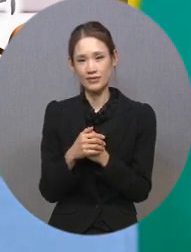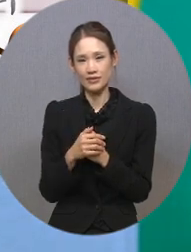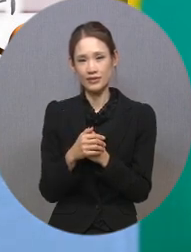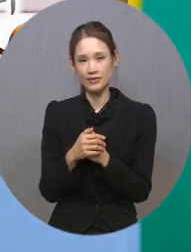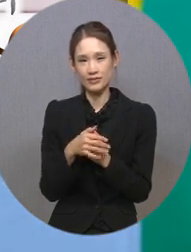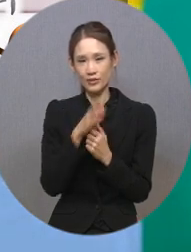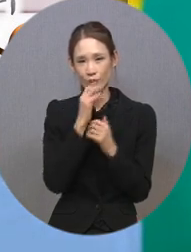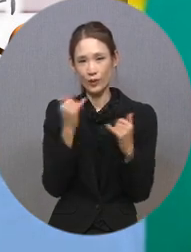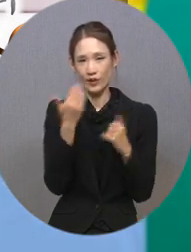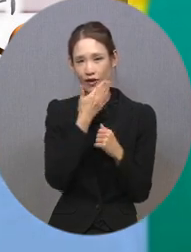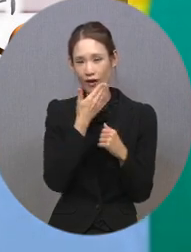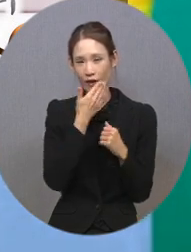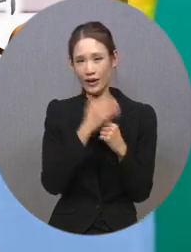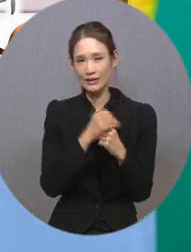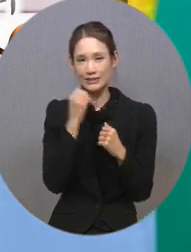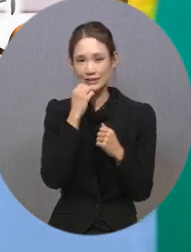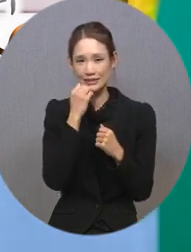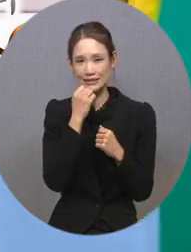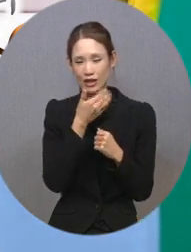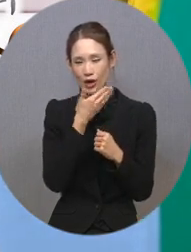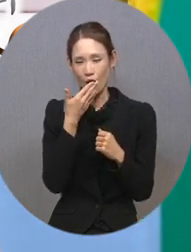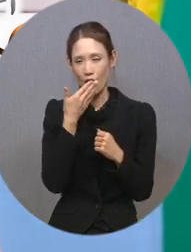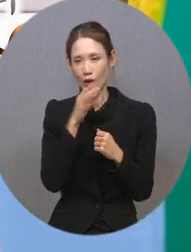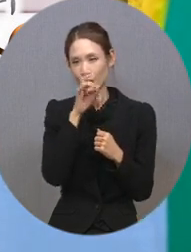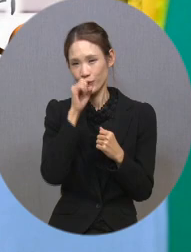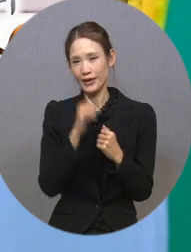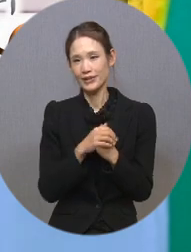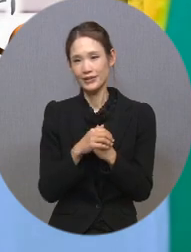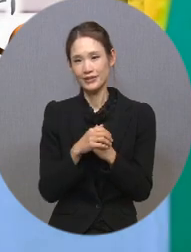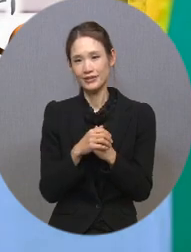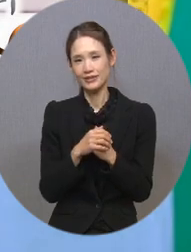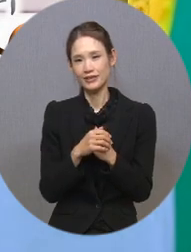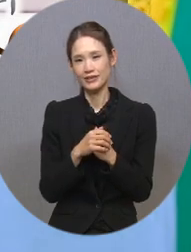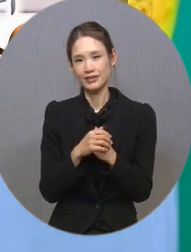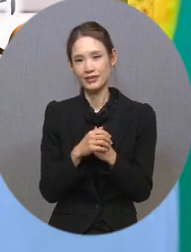노인의 영양식, 그리고 간식으로도 아주 좋습니다.